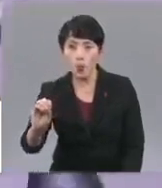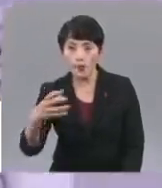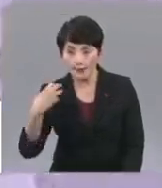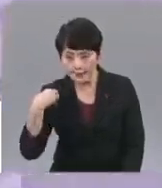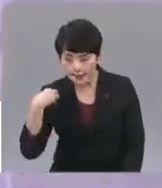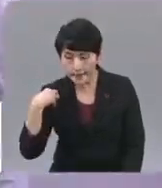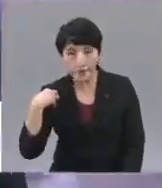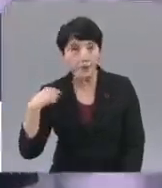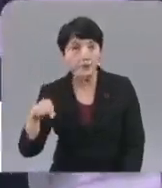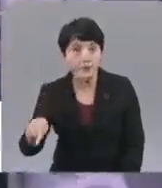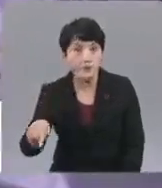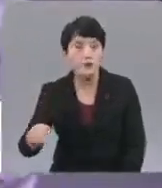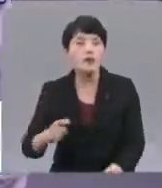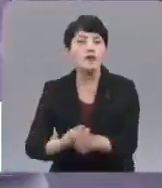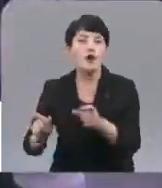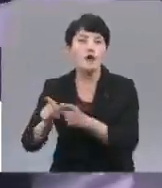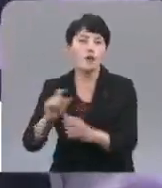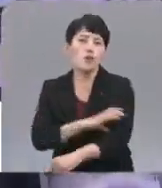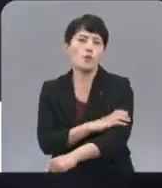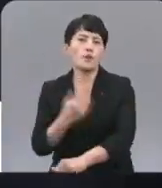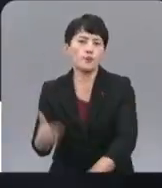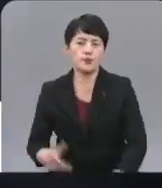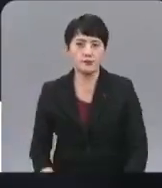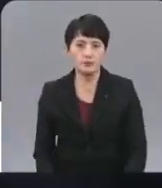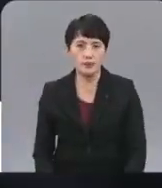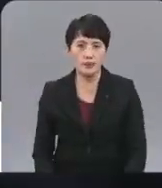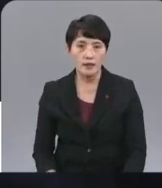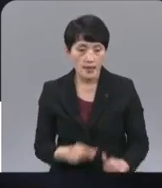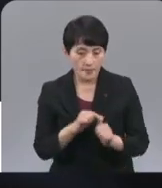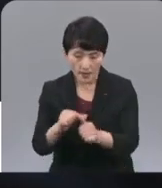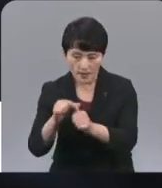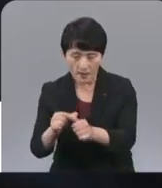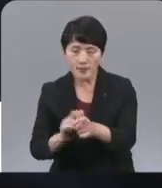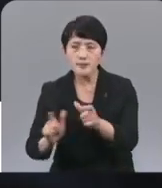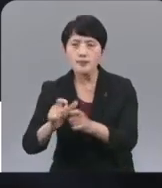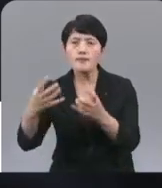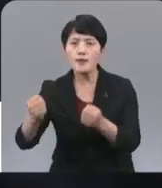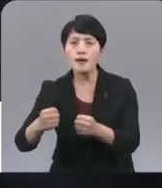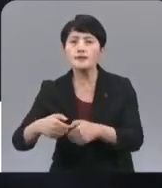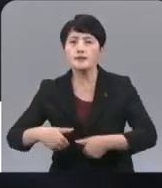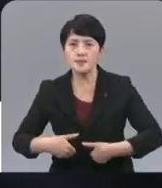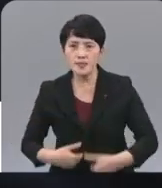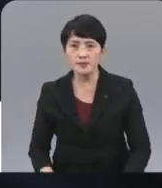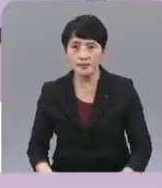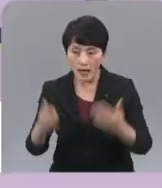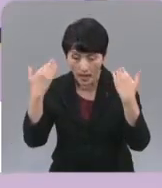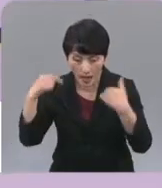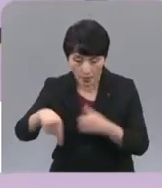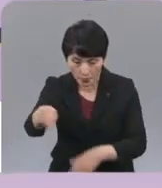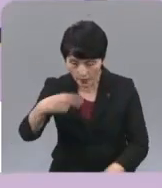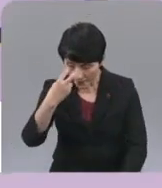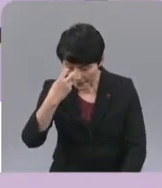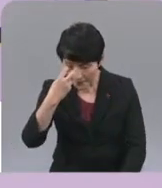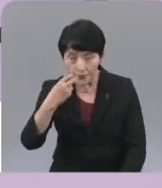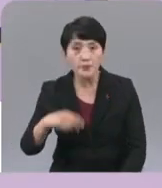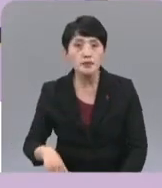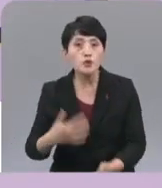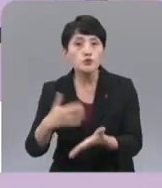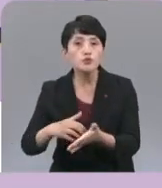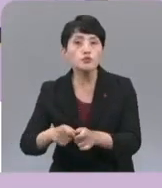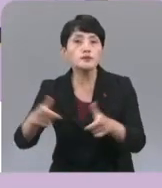مراقبتها بدلا من المدرسين الذين ظلوا يتعرضون لشكاوى كيديه في حالات